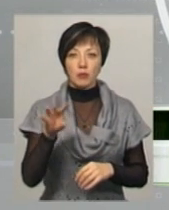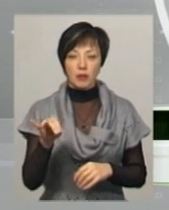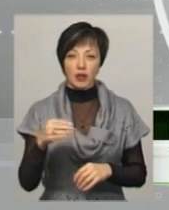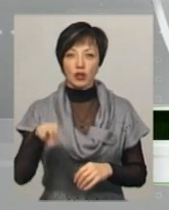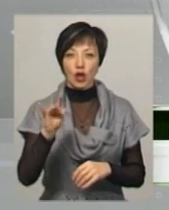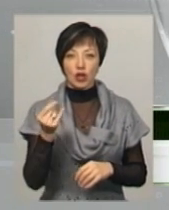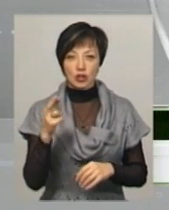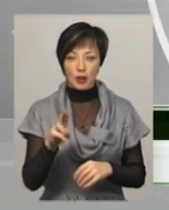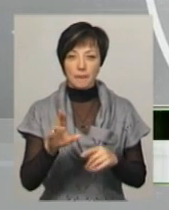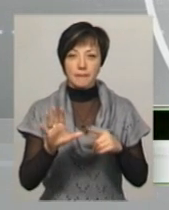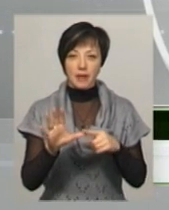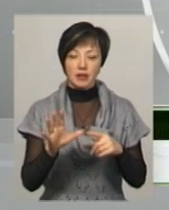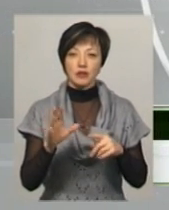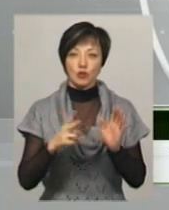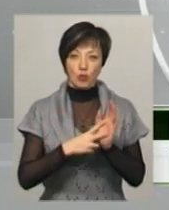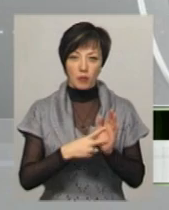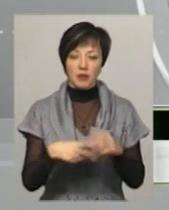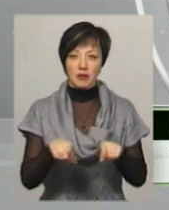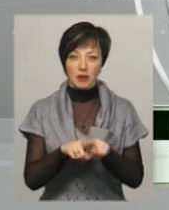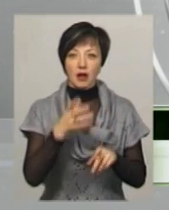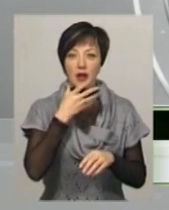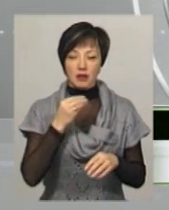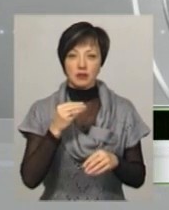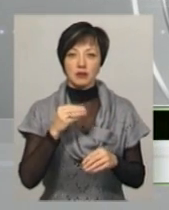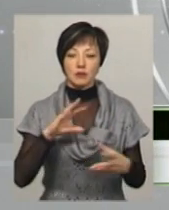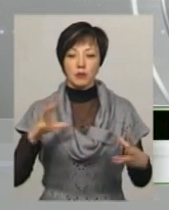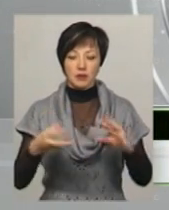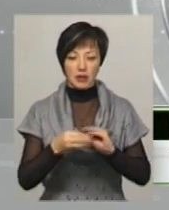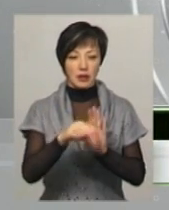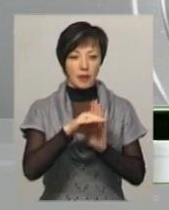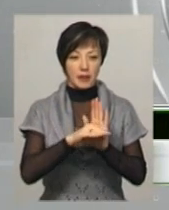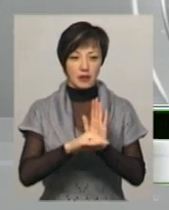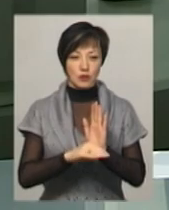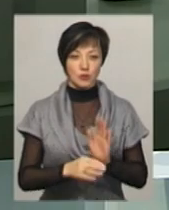4-та Деражня, 5-та Деражня, 7-та Деражня. Це так гарно дивитися на підсумкову таблицю.